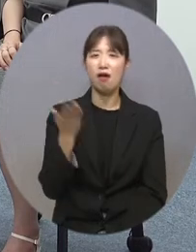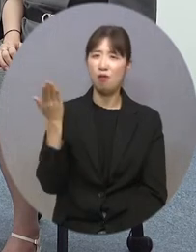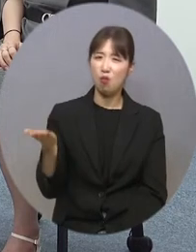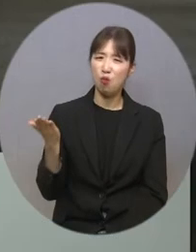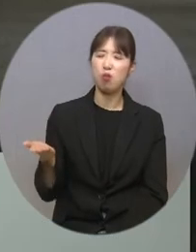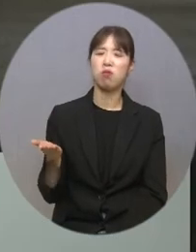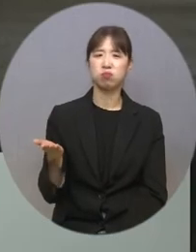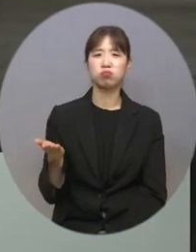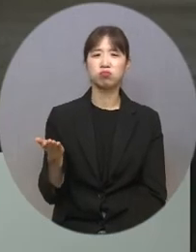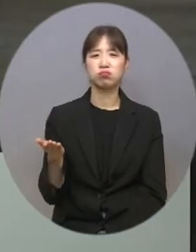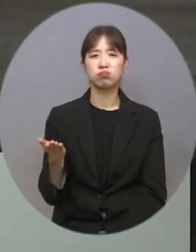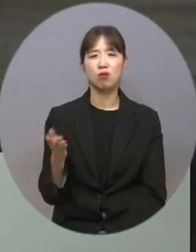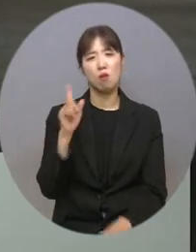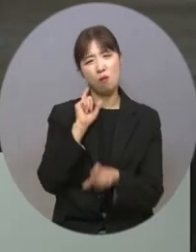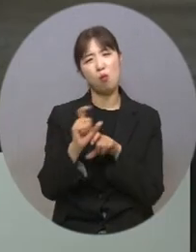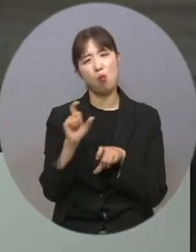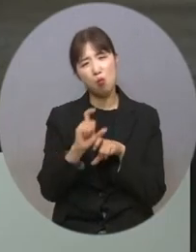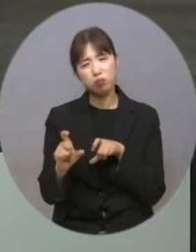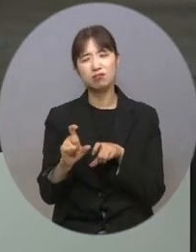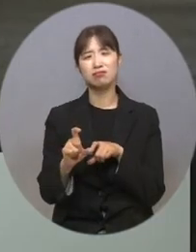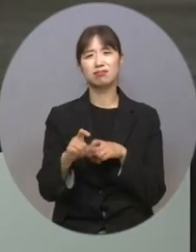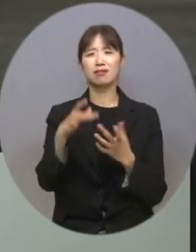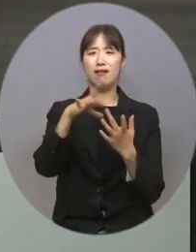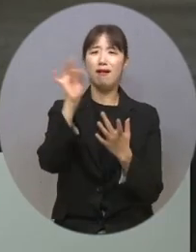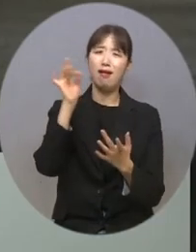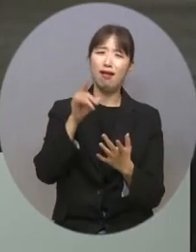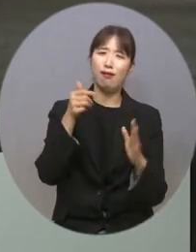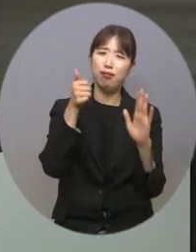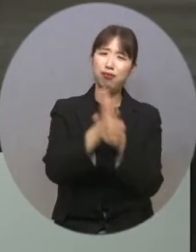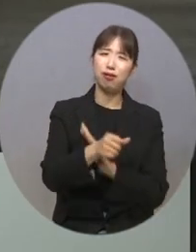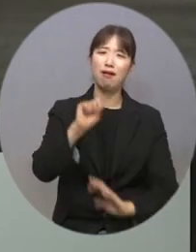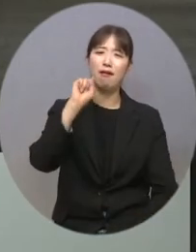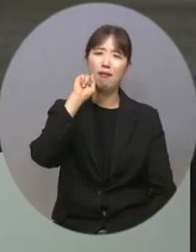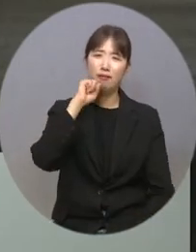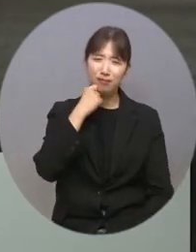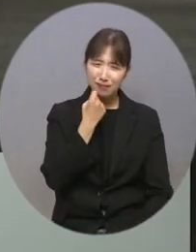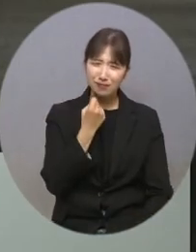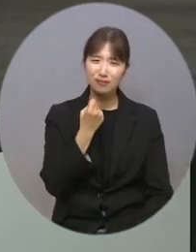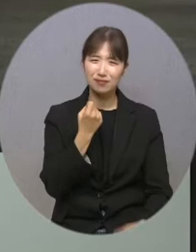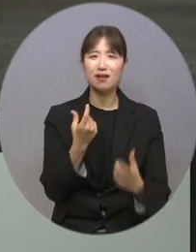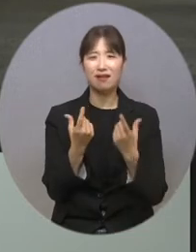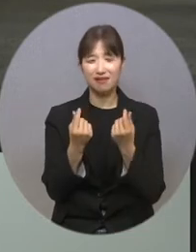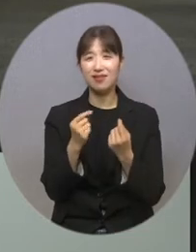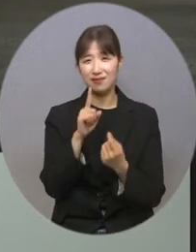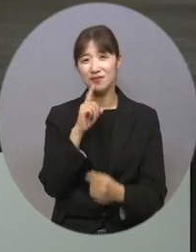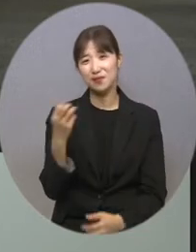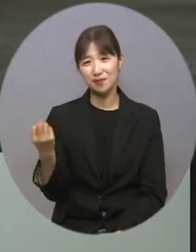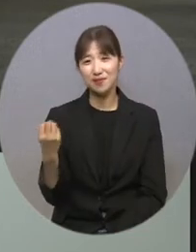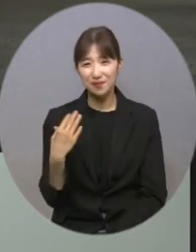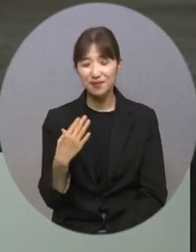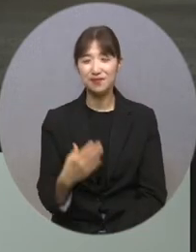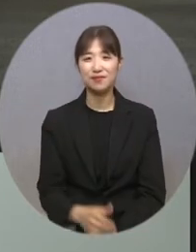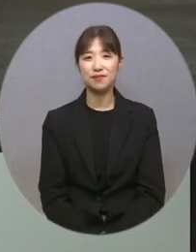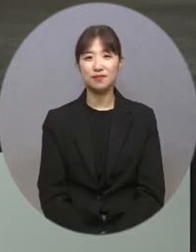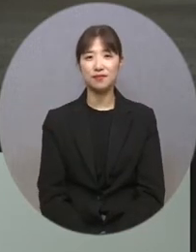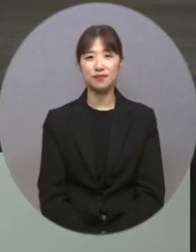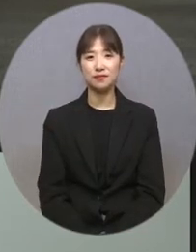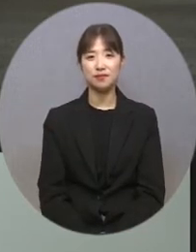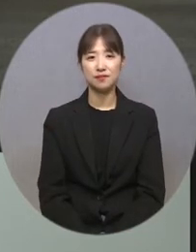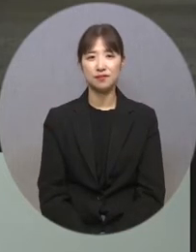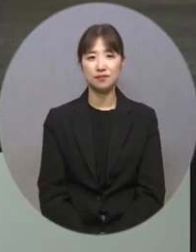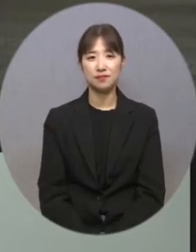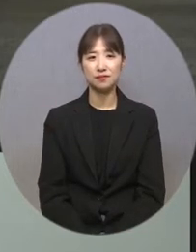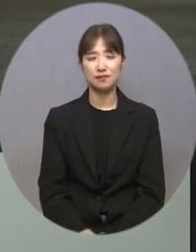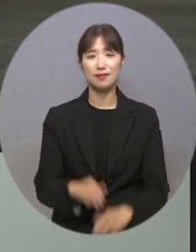승원이 같은 경우는 고민거리가 되고 선택에 우선순위가 되지 않고 그런 말씀을 지금 하신 겁니다